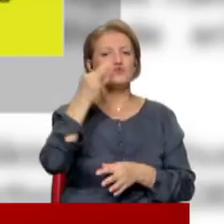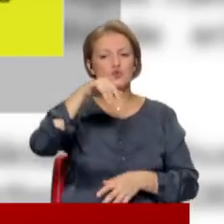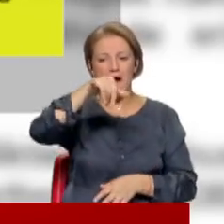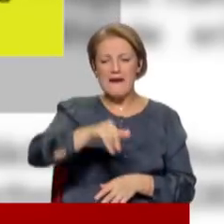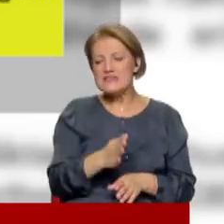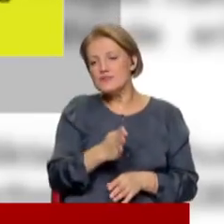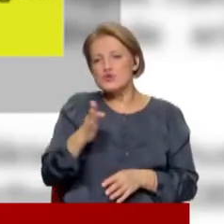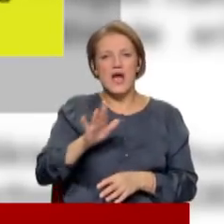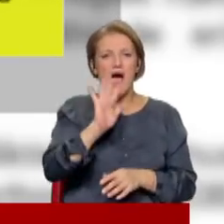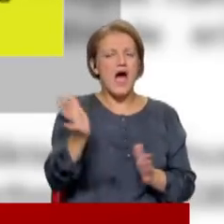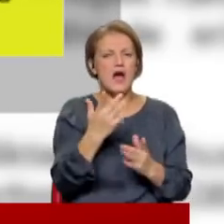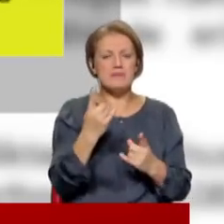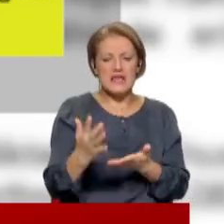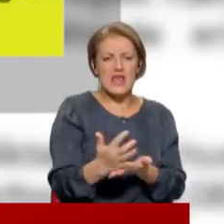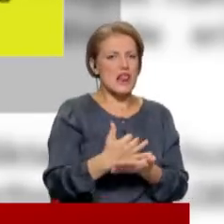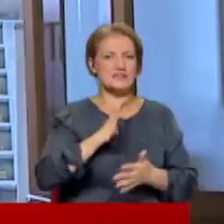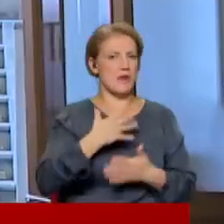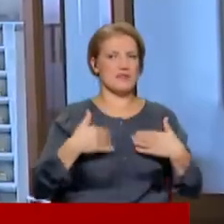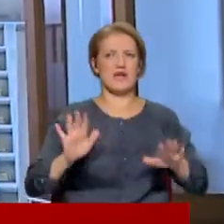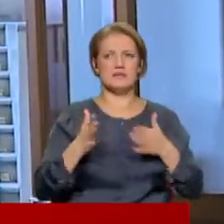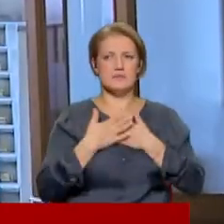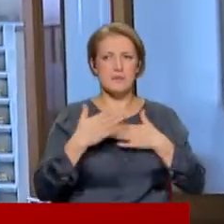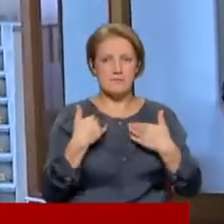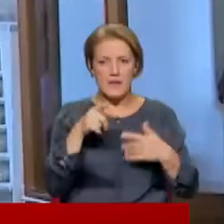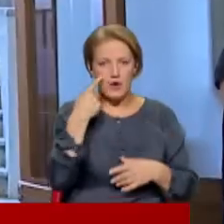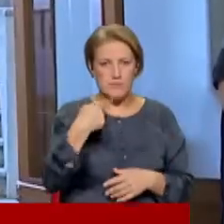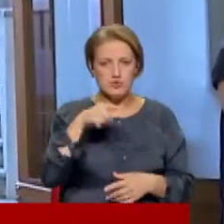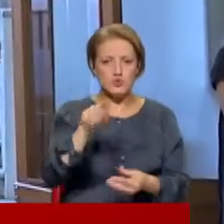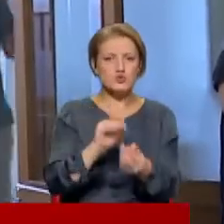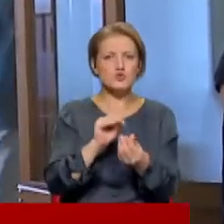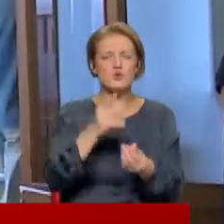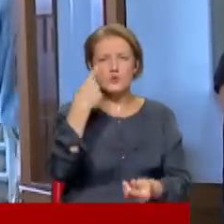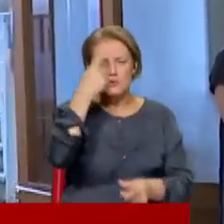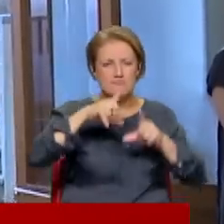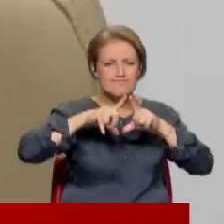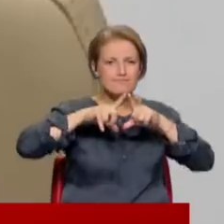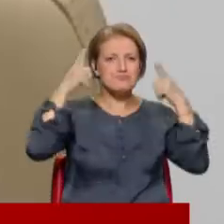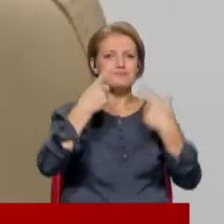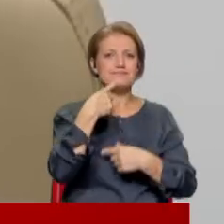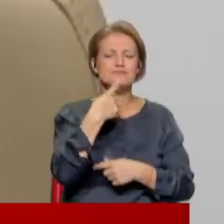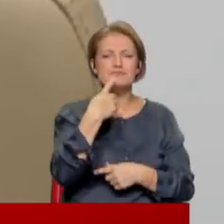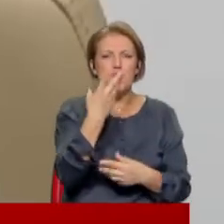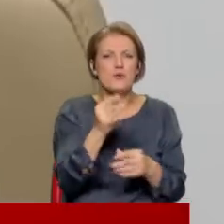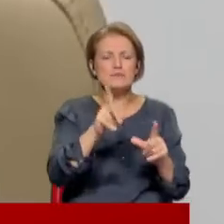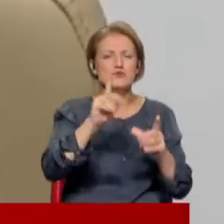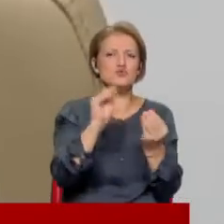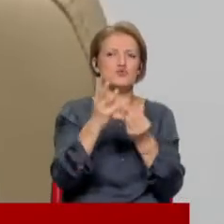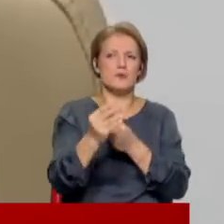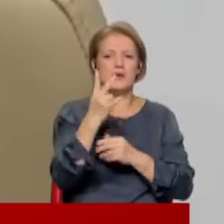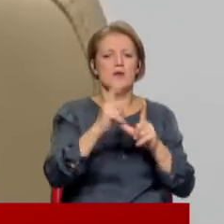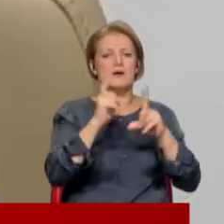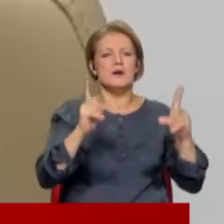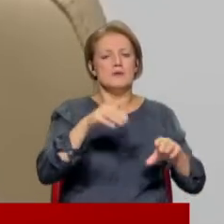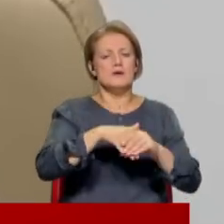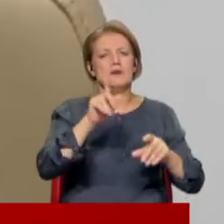hakkı dışında herhangi bir gelir sahibi değilim. Bana göre bu bir suç. Hem de yüz kızartıcı bir suç. Daha önce iki dönem milletvekilliği